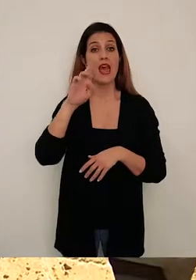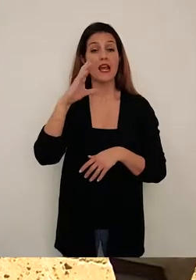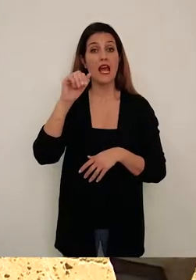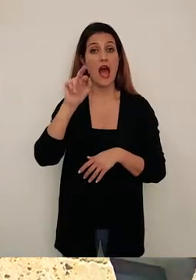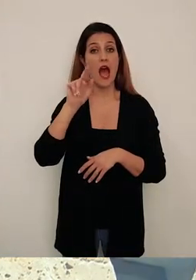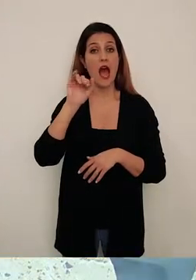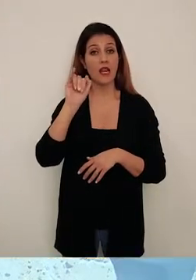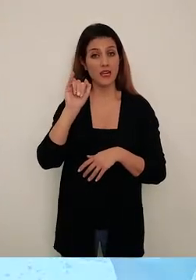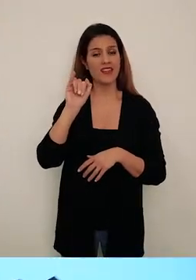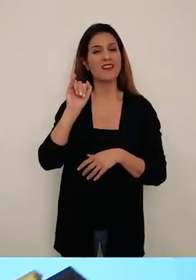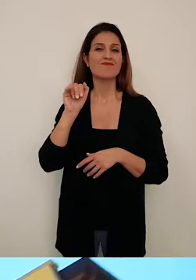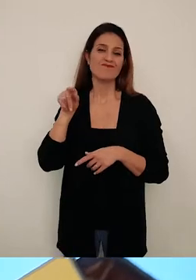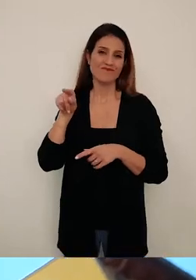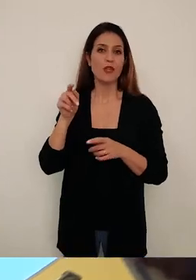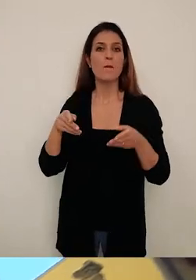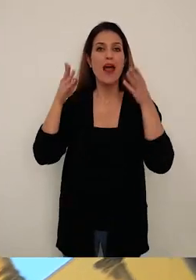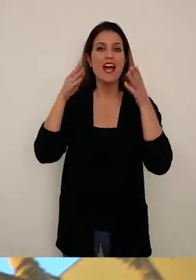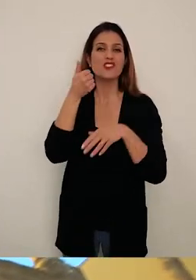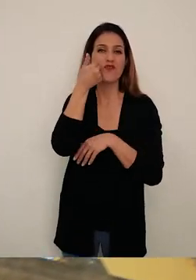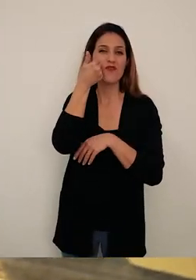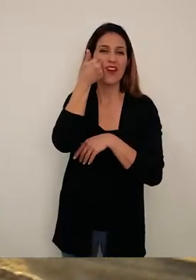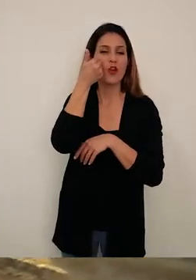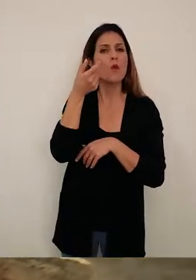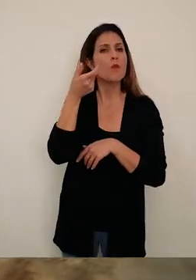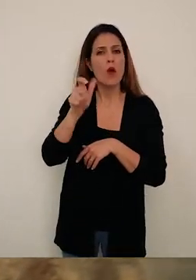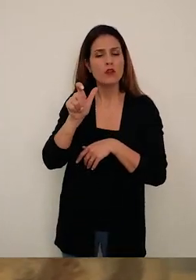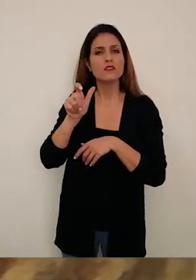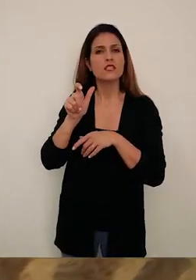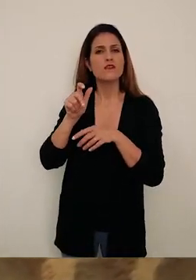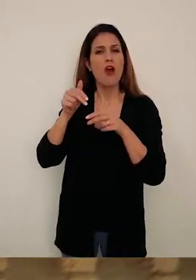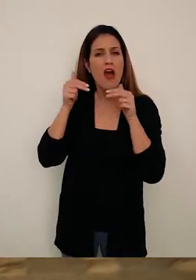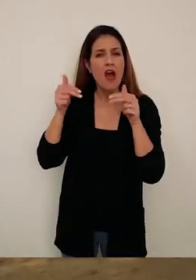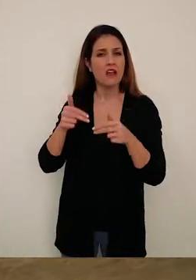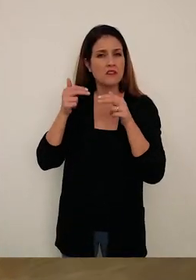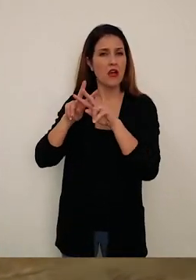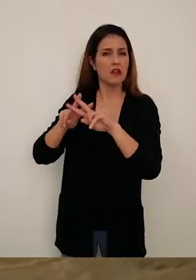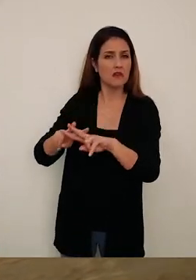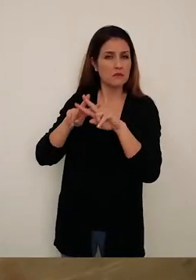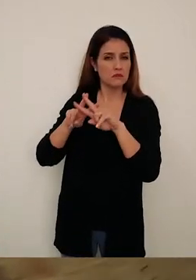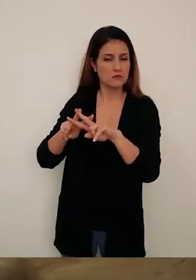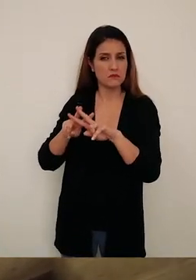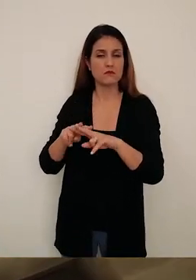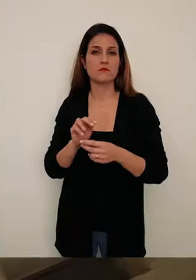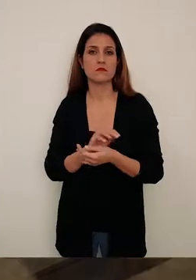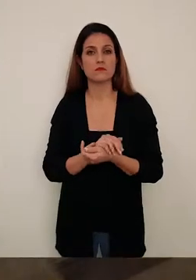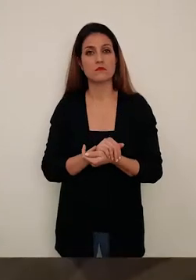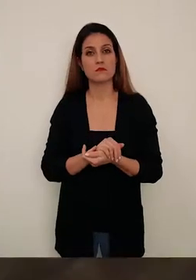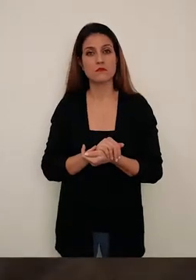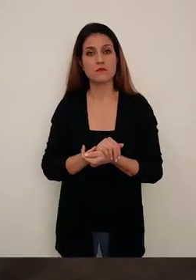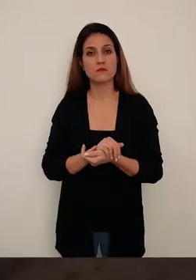Il palazzo Lercari fu definito il palazzo della vergogna per via dello stato di abbandono in cui versò per molto tempo.